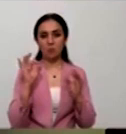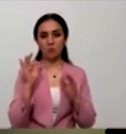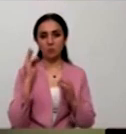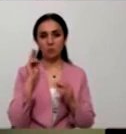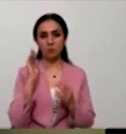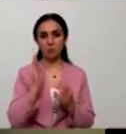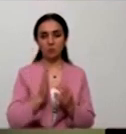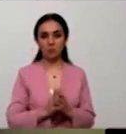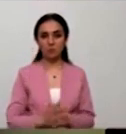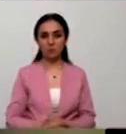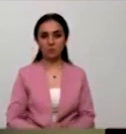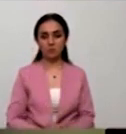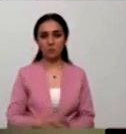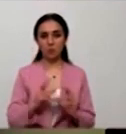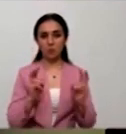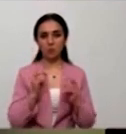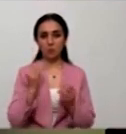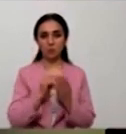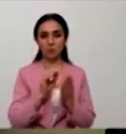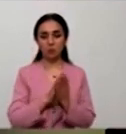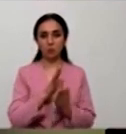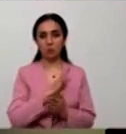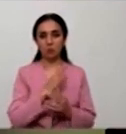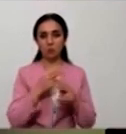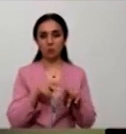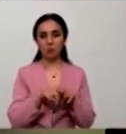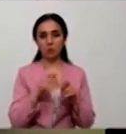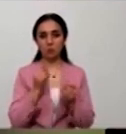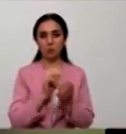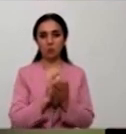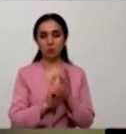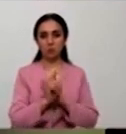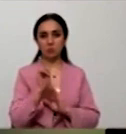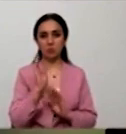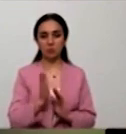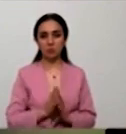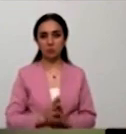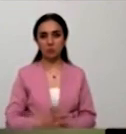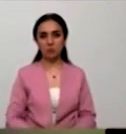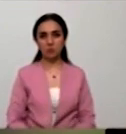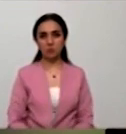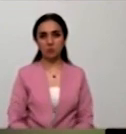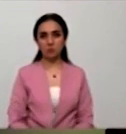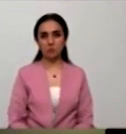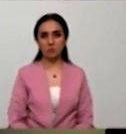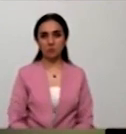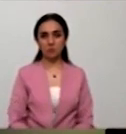o'rganamiz. Demak, mavzuni yozib olgan bo'lsangiz, u holda darsimizni boshladik.